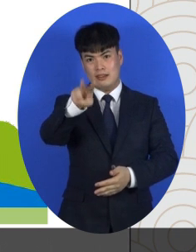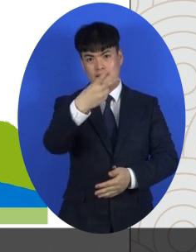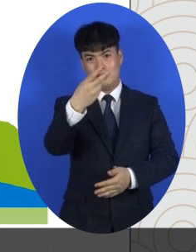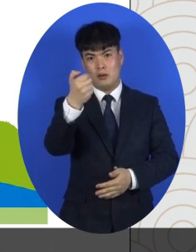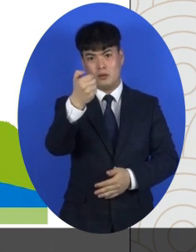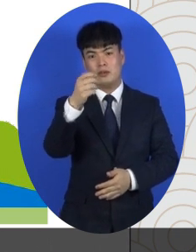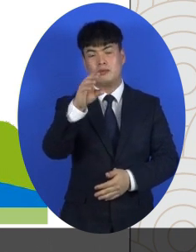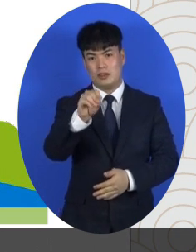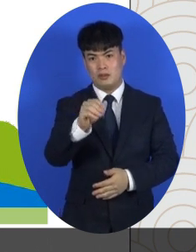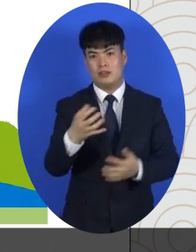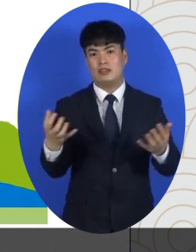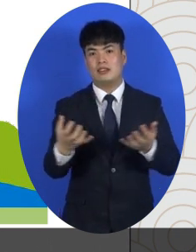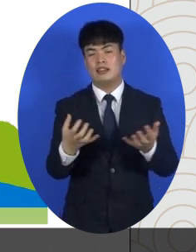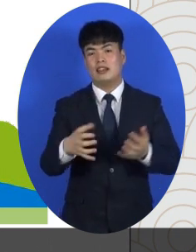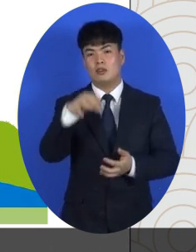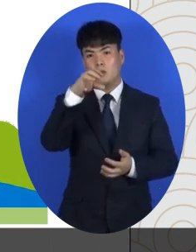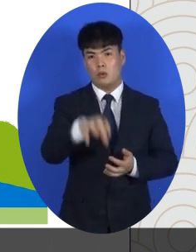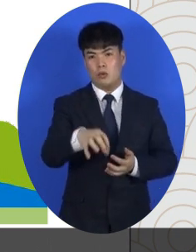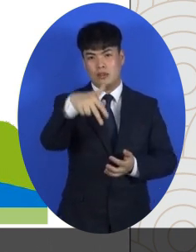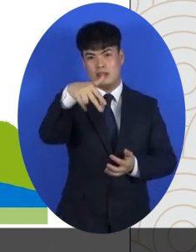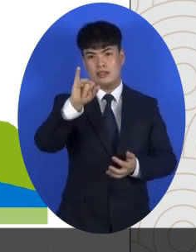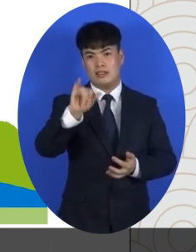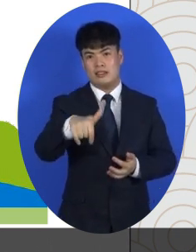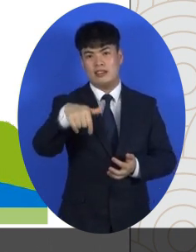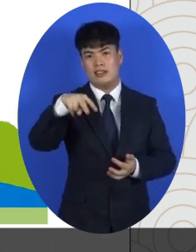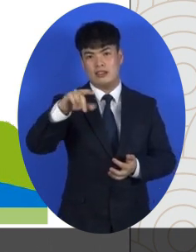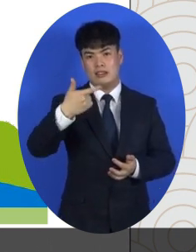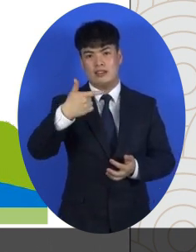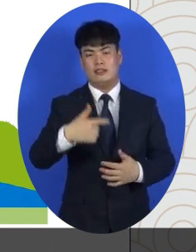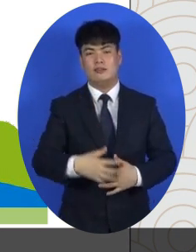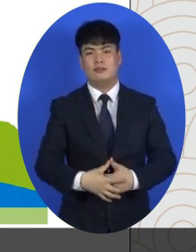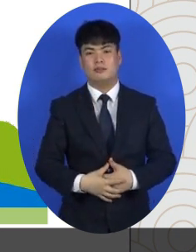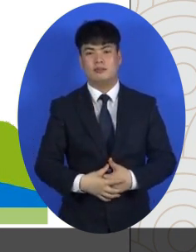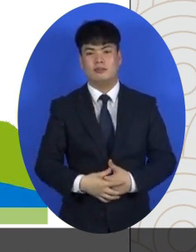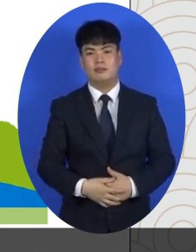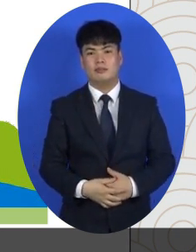250만 원이며 근무지는 천안시 서북구 직산읍입니다.